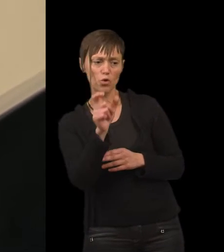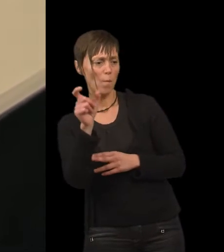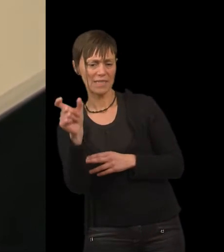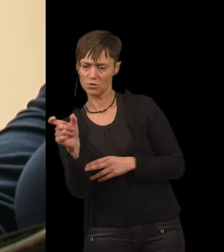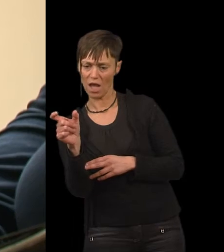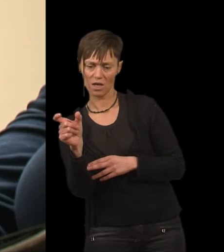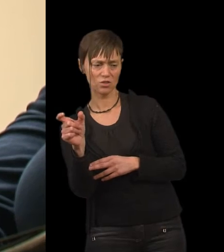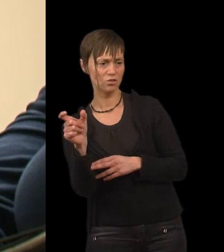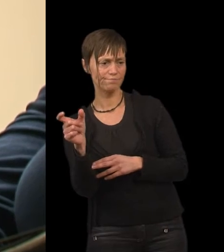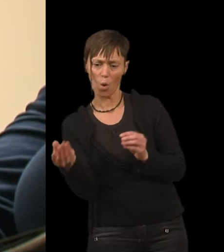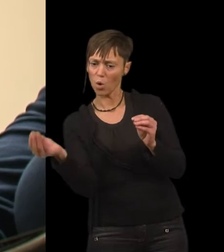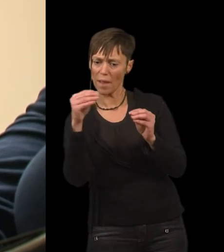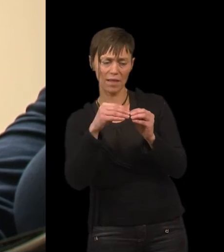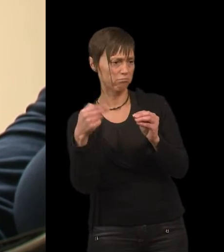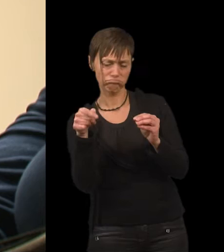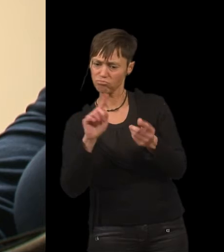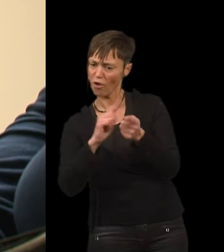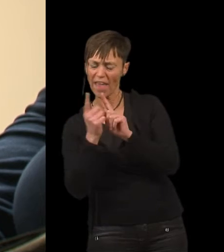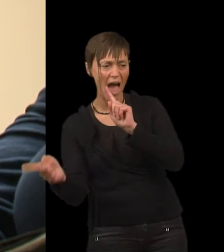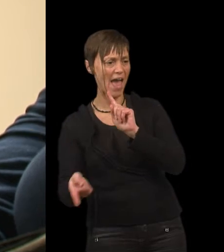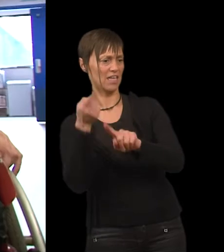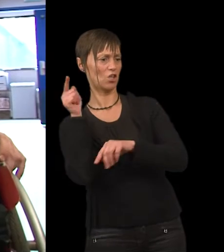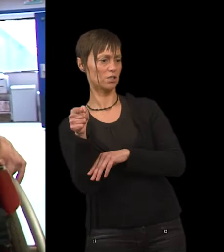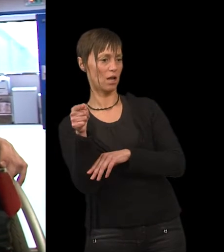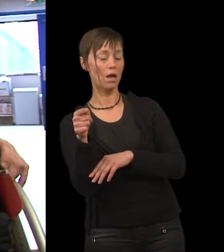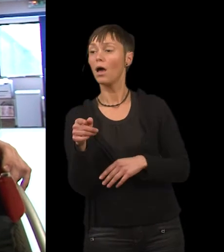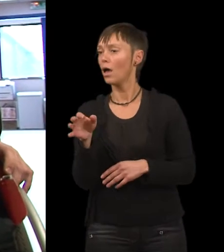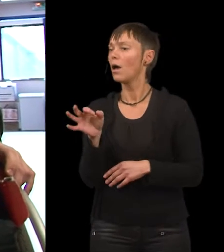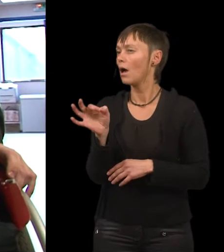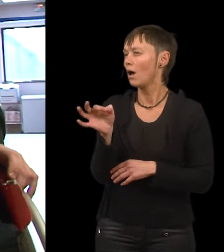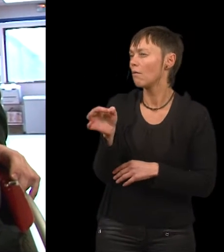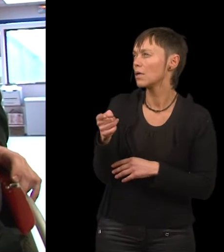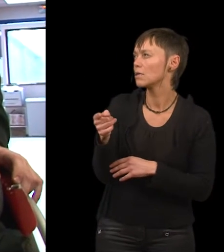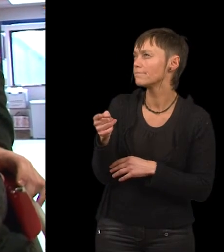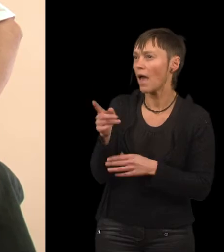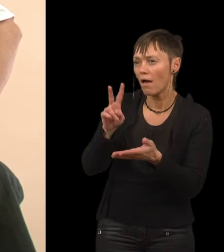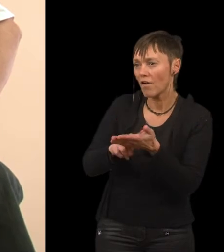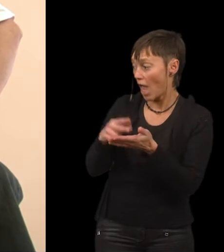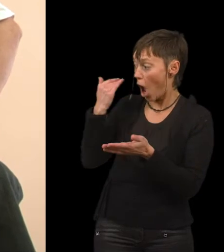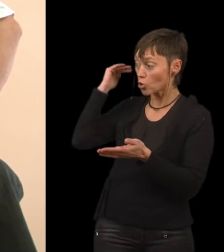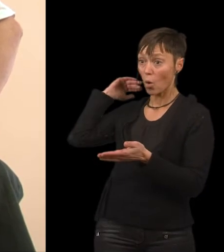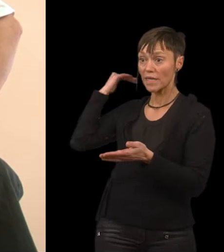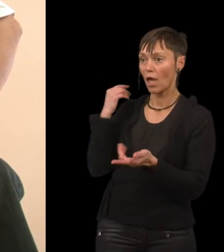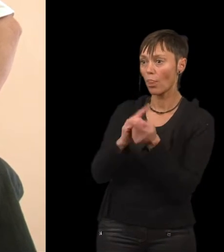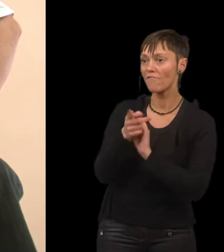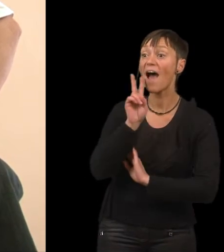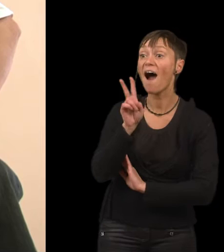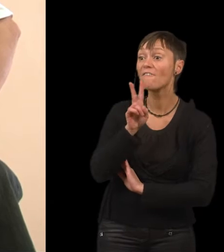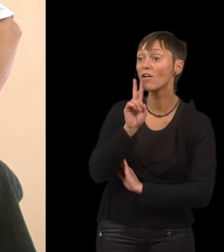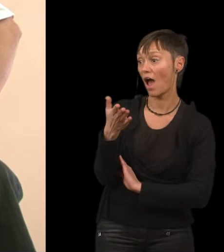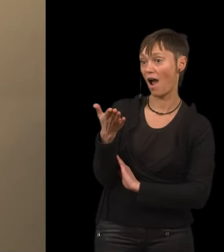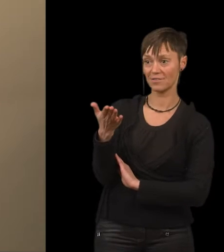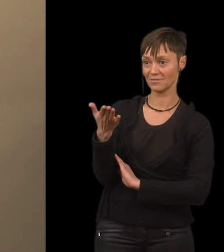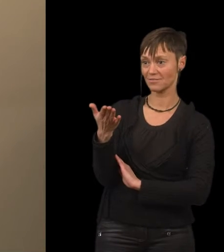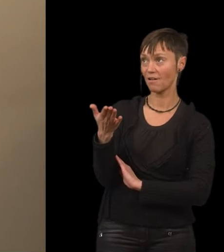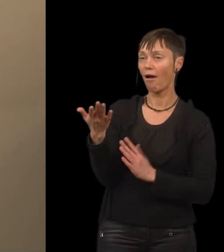personnages complémentaires deviennent des personnages essentiels. Oui. Qu'à certains moments, la coquille puisse être un avantage d'une manière ou d'une autre. Enfin, qu'on arrive à trouver un moment